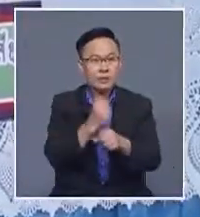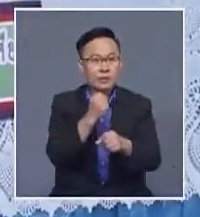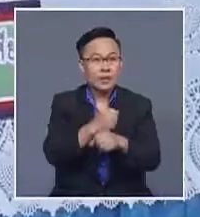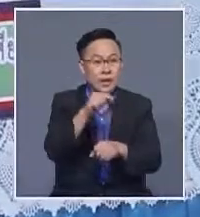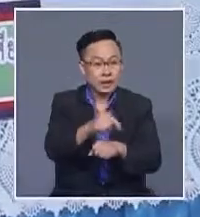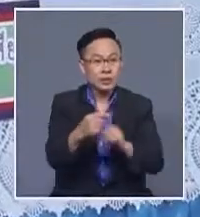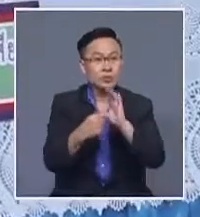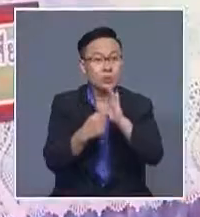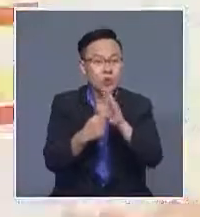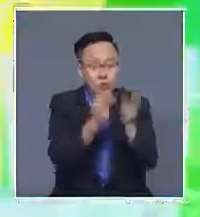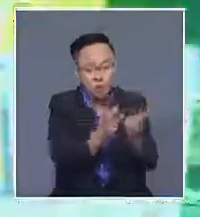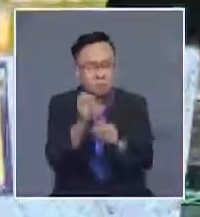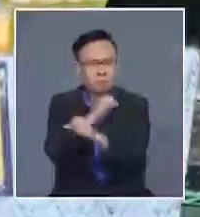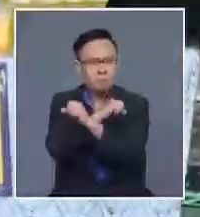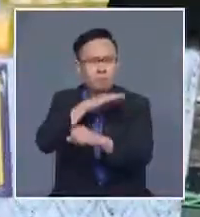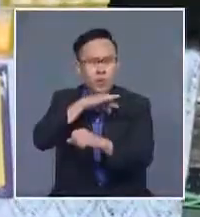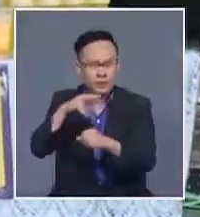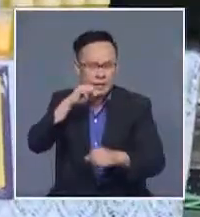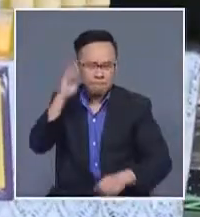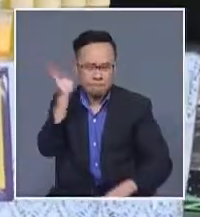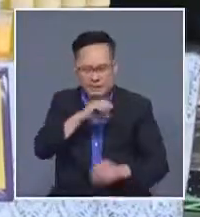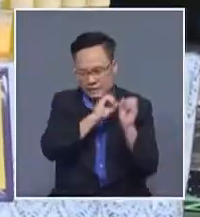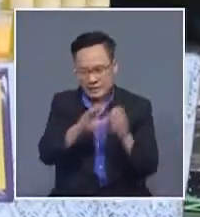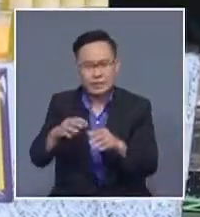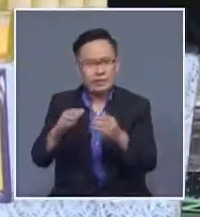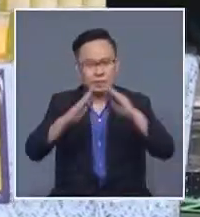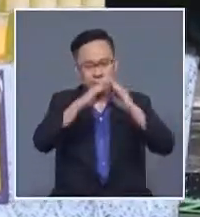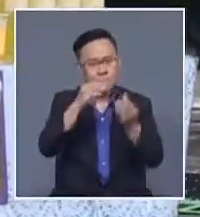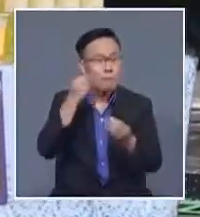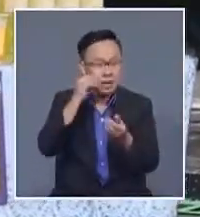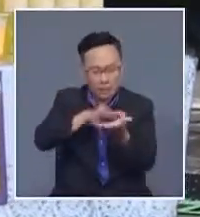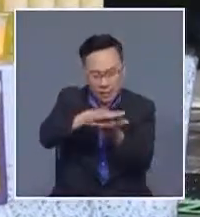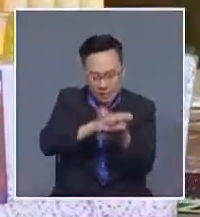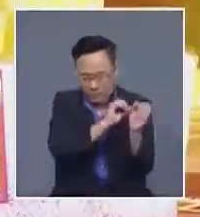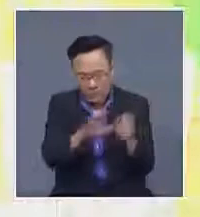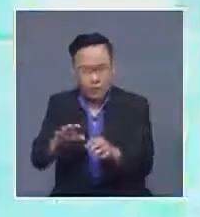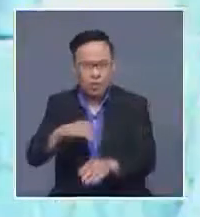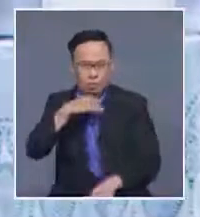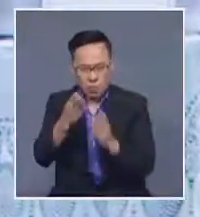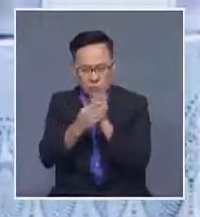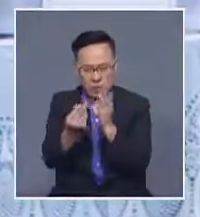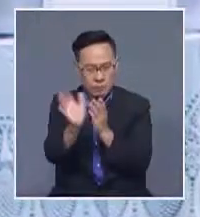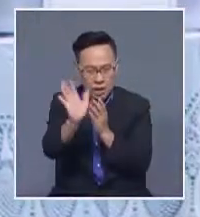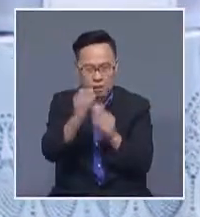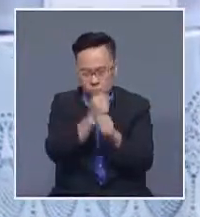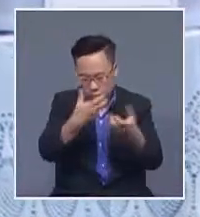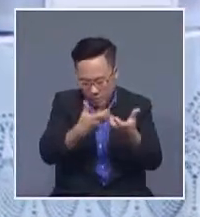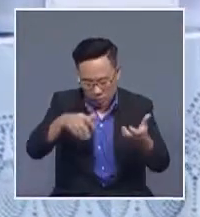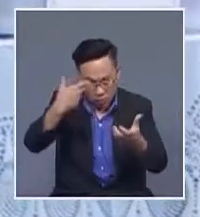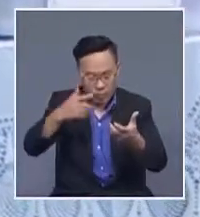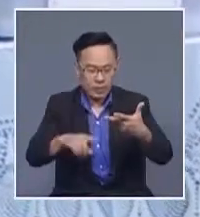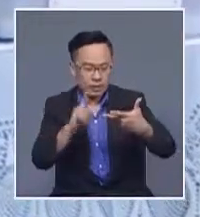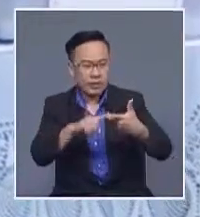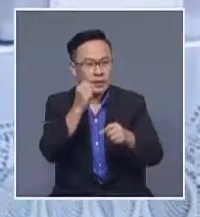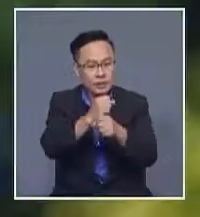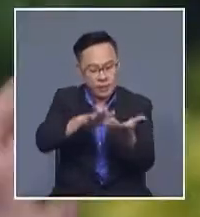ถังดักไขมันค่ะส่วนอันที่2นะคะการทำน้ำยาอเนกประสงค์ชีวภาพค่ะอันที่3นะคะการคัดแยกขยะด้วยกิจกรรม